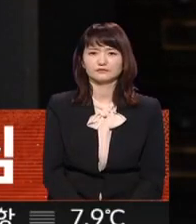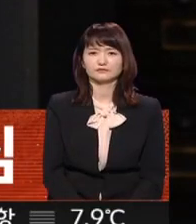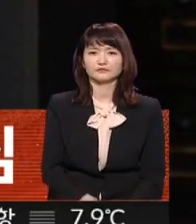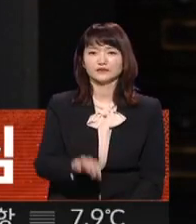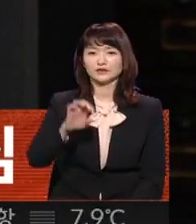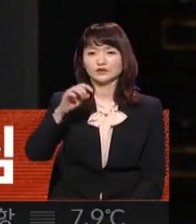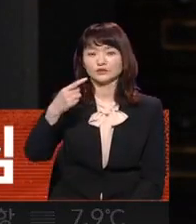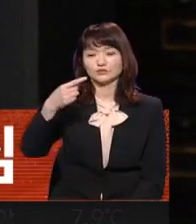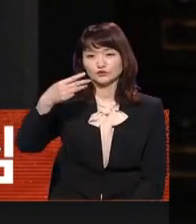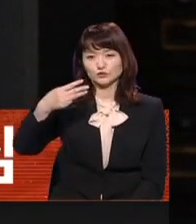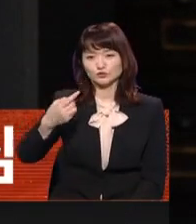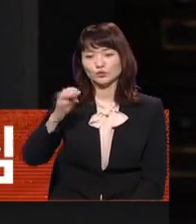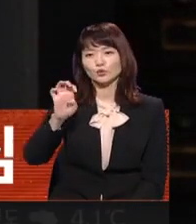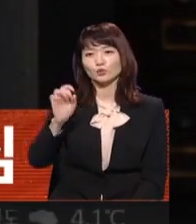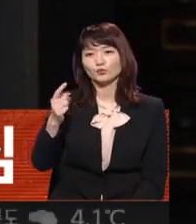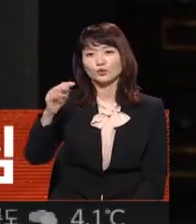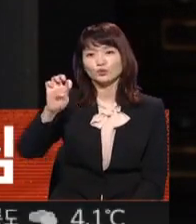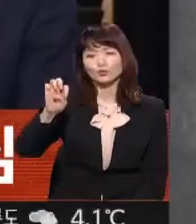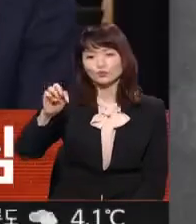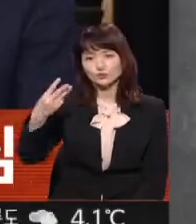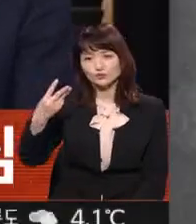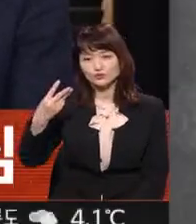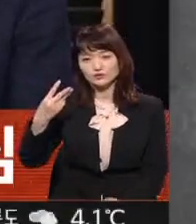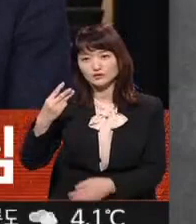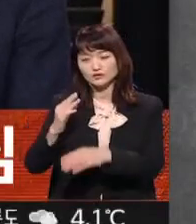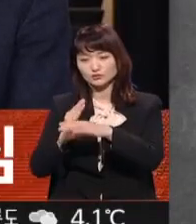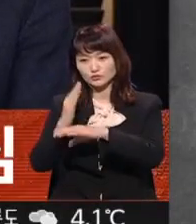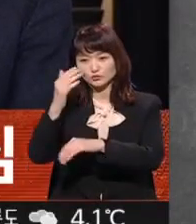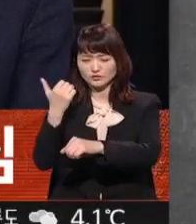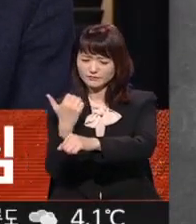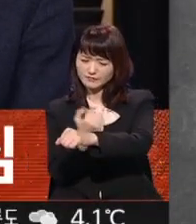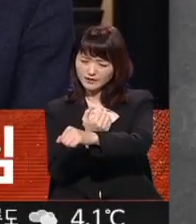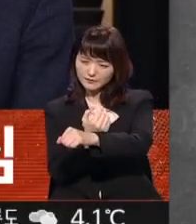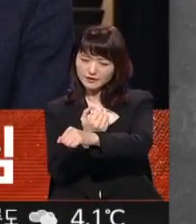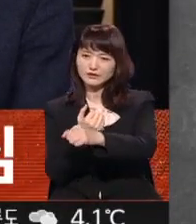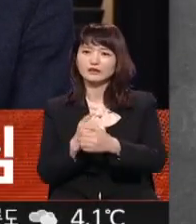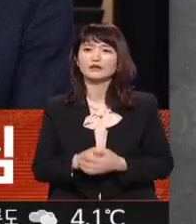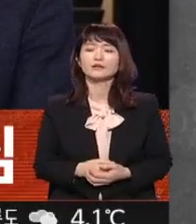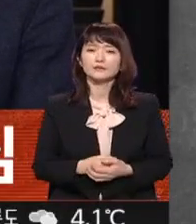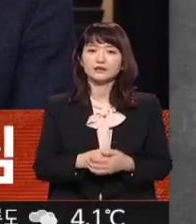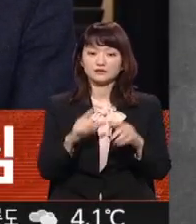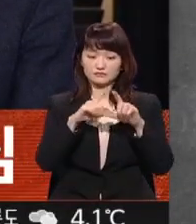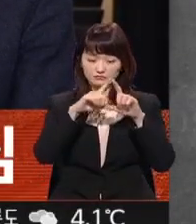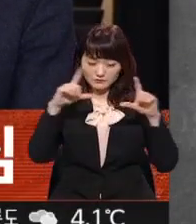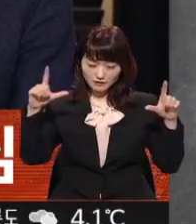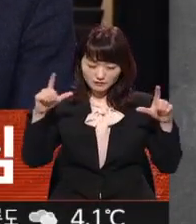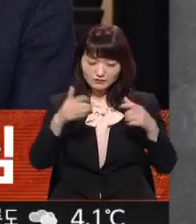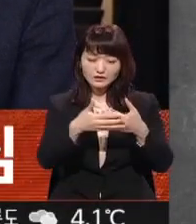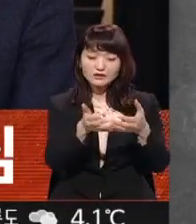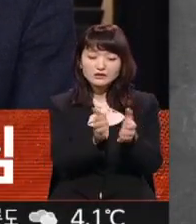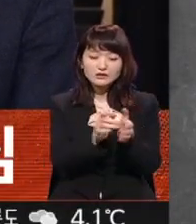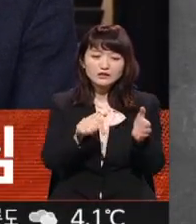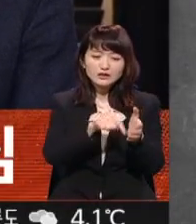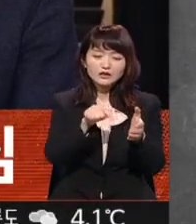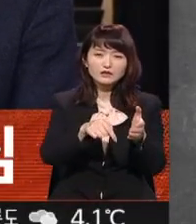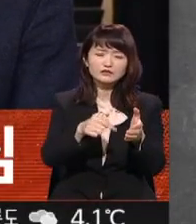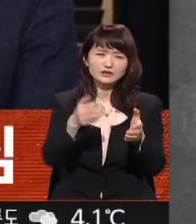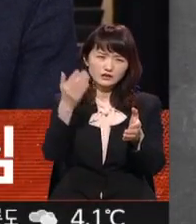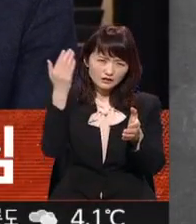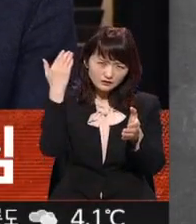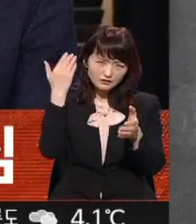뭐 실제 투약을 했다면 이미 연예계에서이 프로포폴 투약 때문에 문제가 됐던 설레들이 있잖아요 그걸